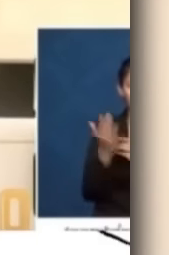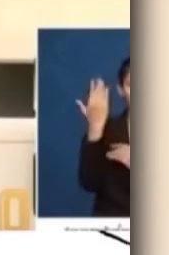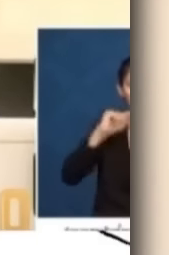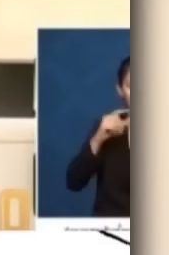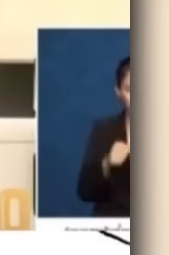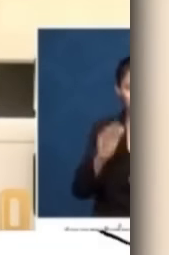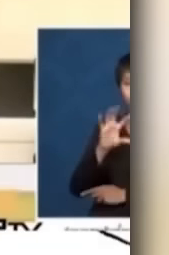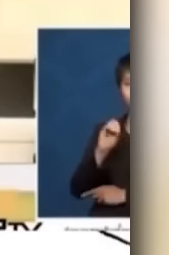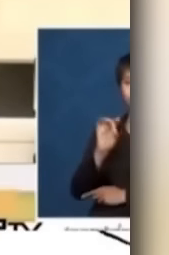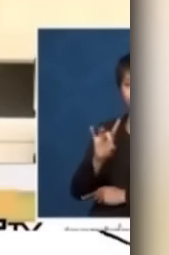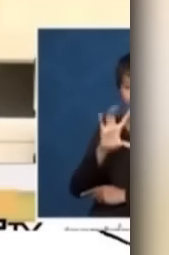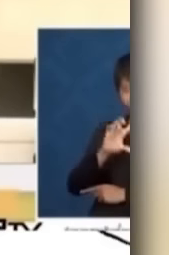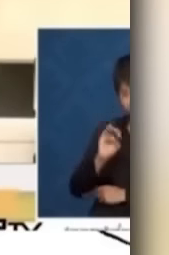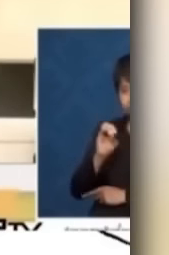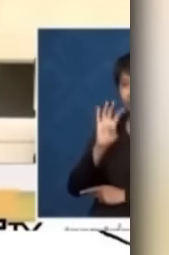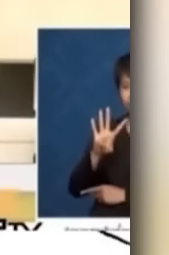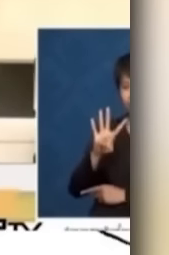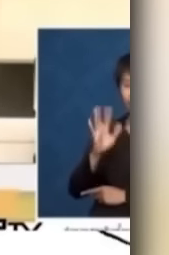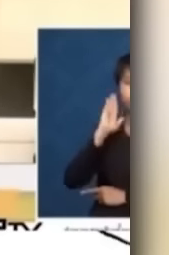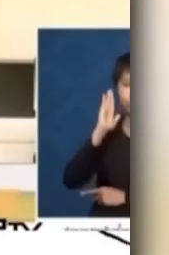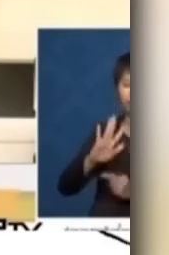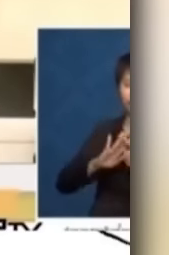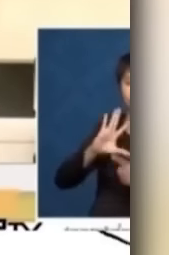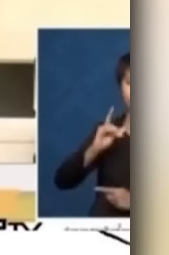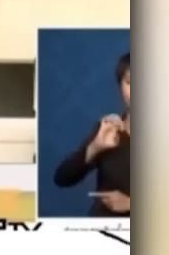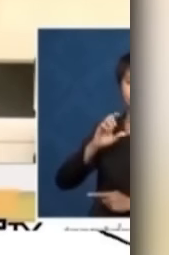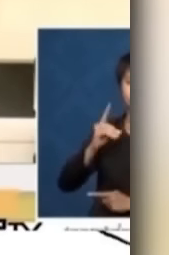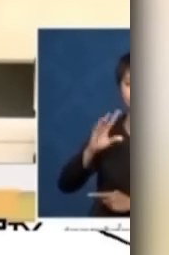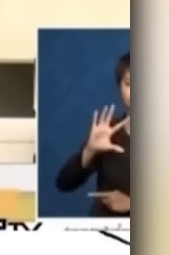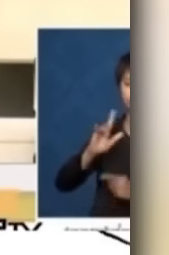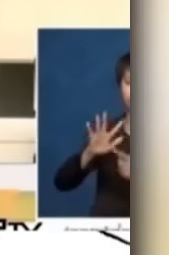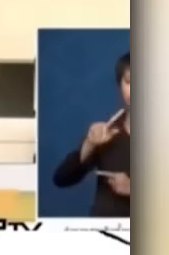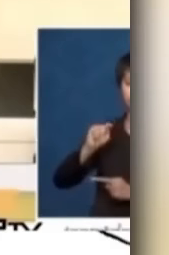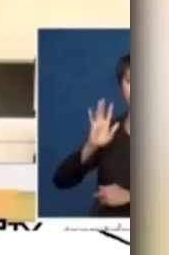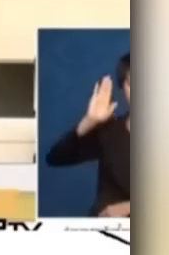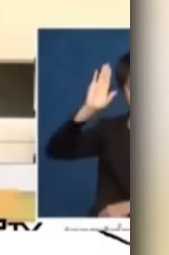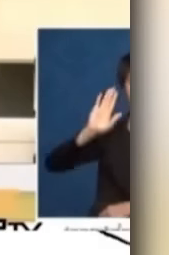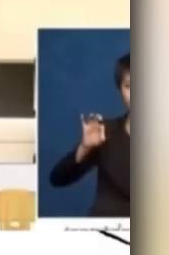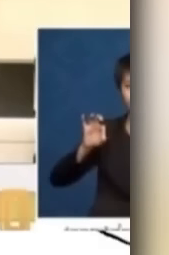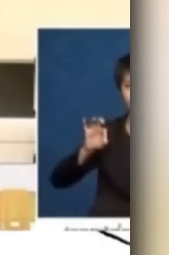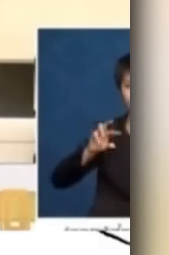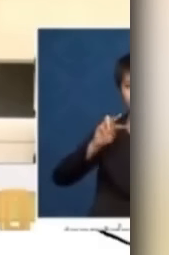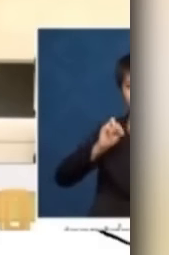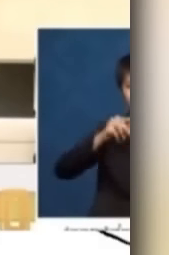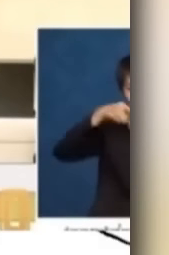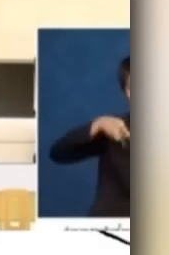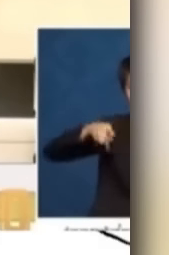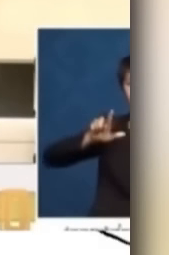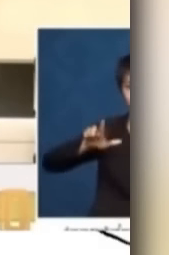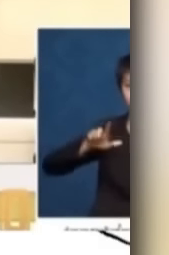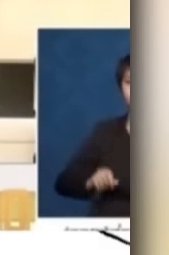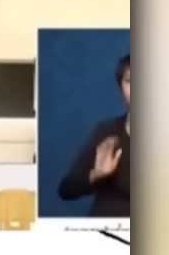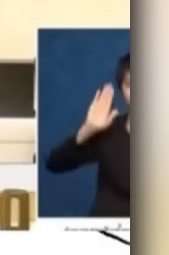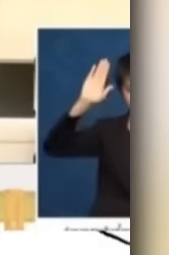แต่อยู่ครับ นายชาติชาติชัยพงษ์ เพื่อชาติชัยพงษ์เชียงรายเขต5เพื่อไทยไม่เคยขาดอยู่ครับ นายนพพลเหลืองทองนาลาน